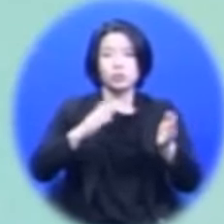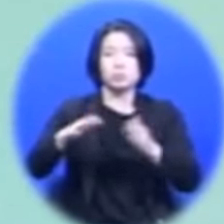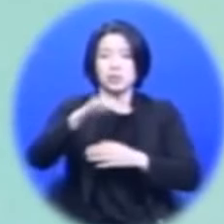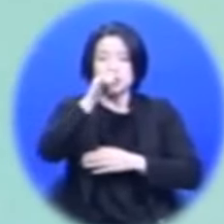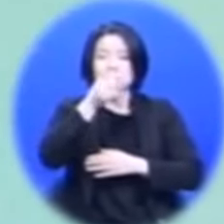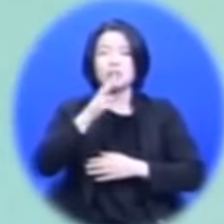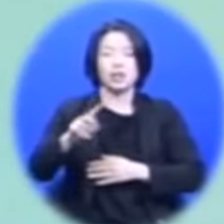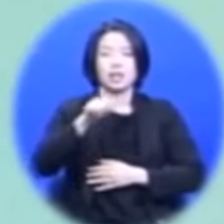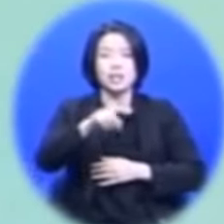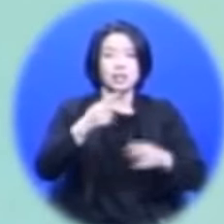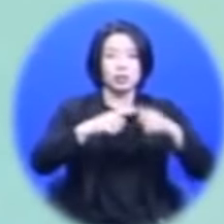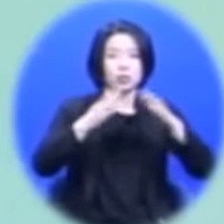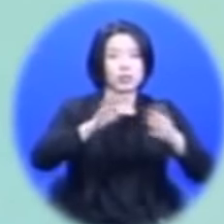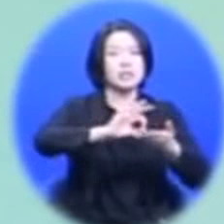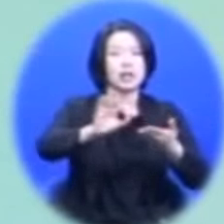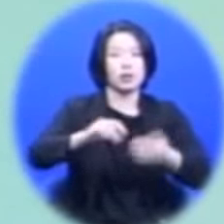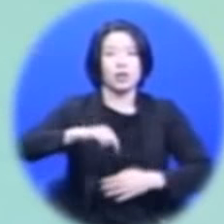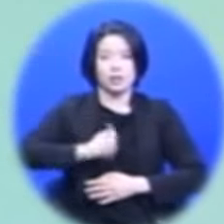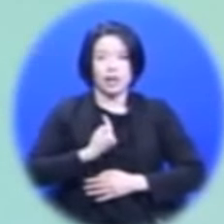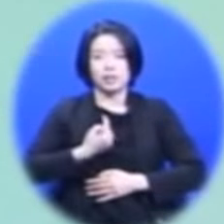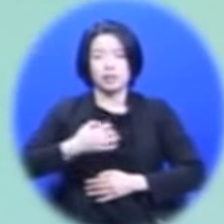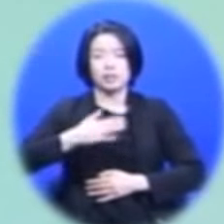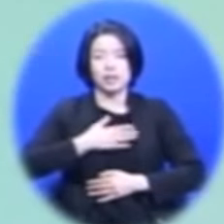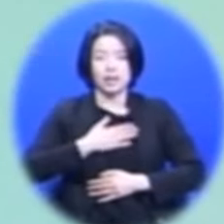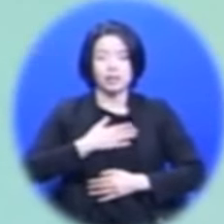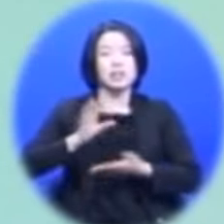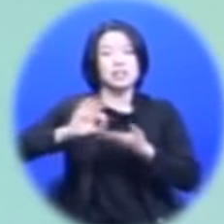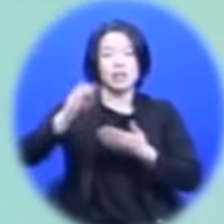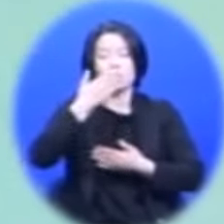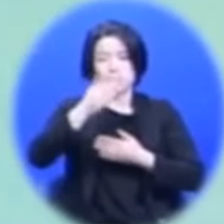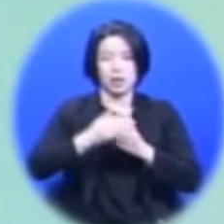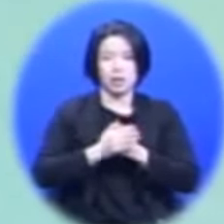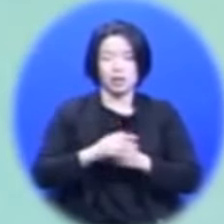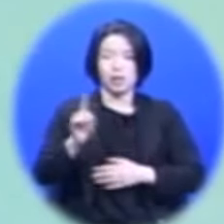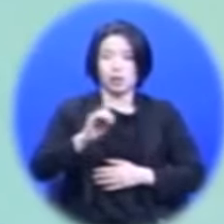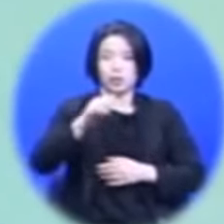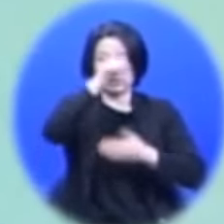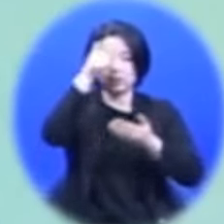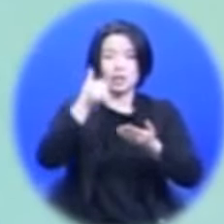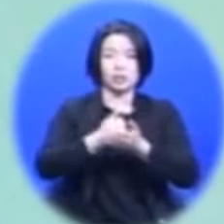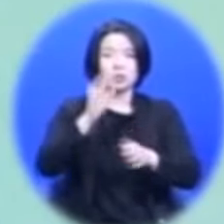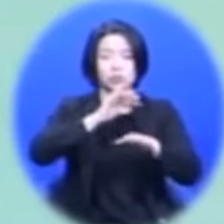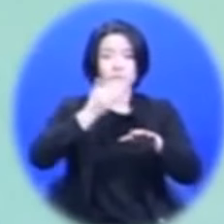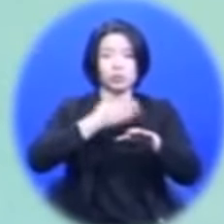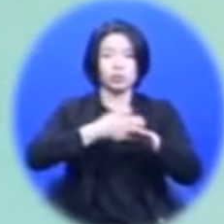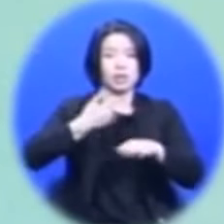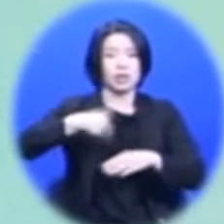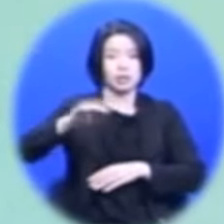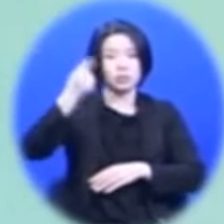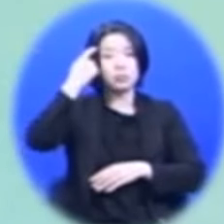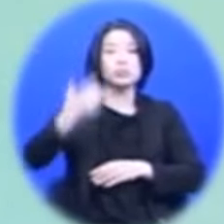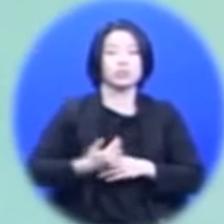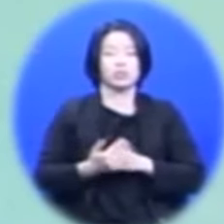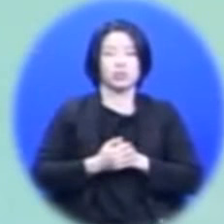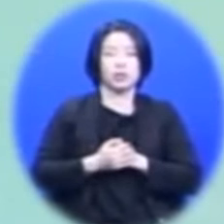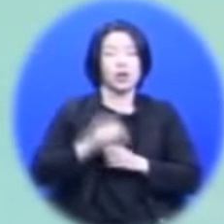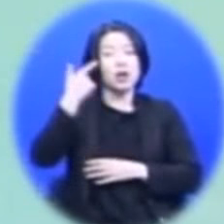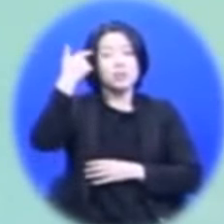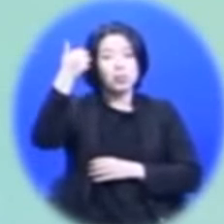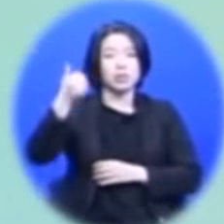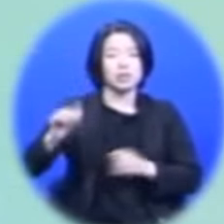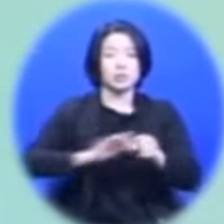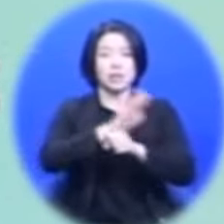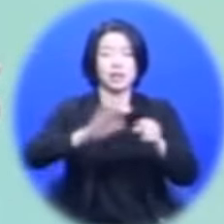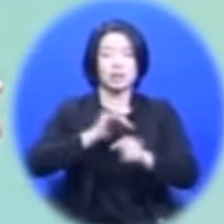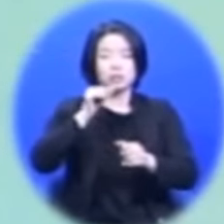교회를 쓰실 수 있고 여러분을 쓰실 수가 있는 거예요. 어느 장로님께서 장로 수련회에 가서 물으셨어요. 목사님은